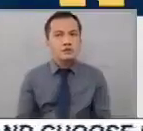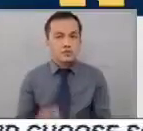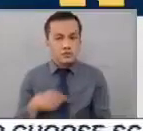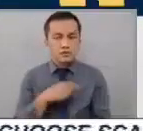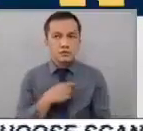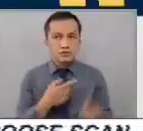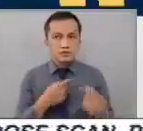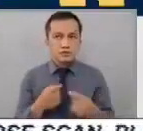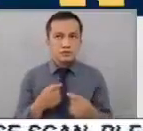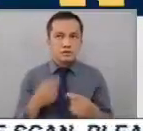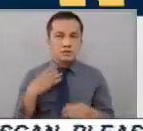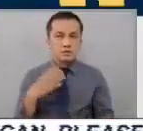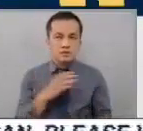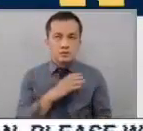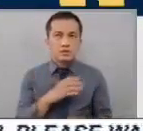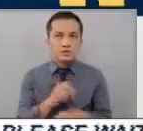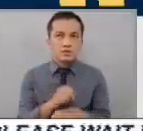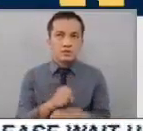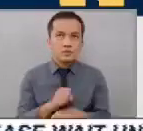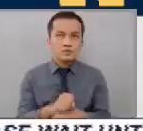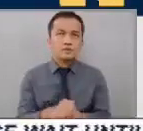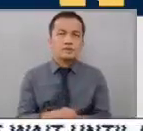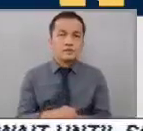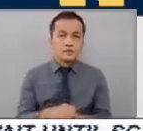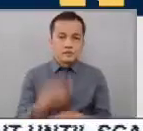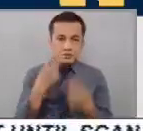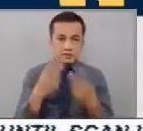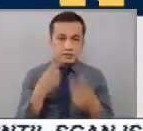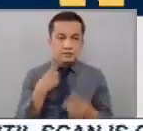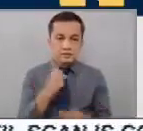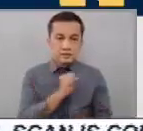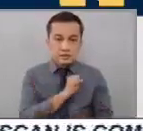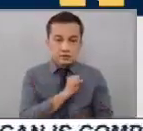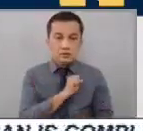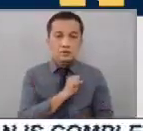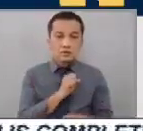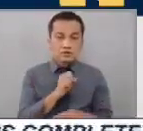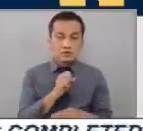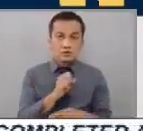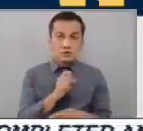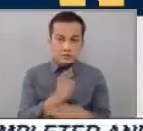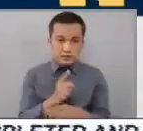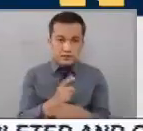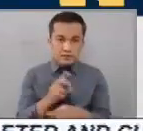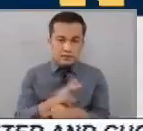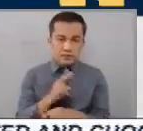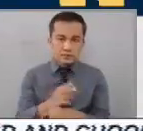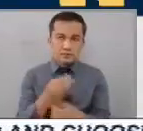ngayon at ipinagdarasal pa ito ng kongresista.